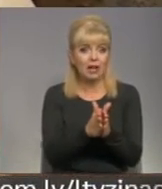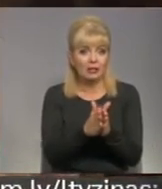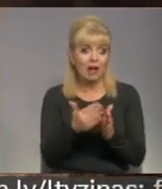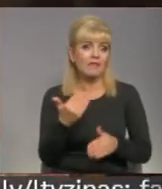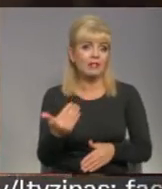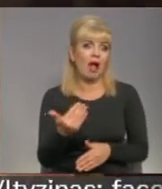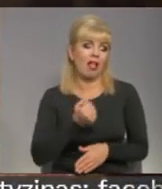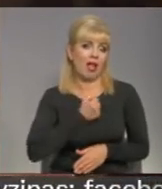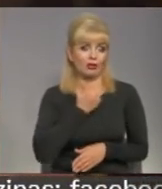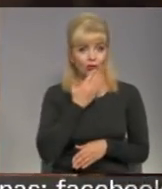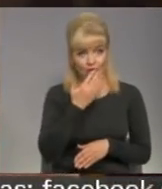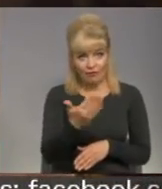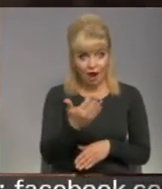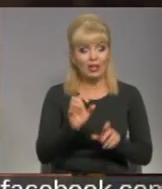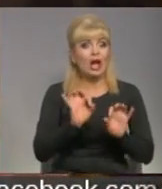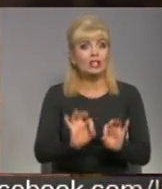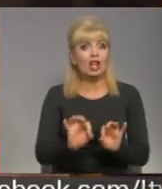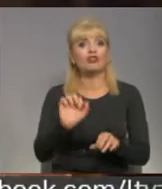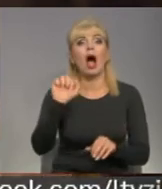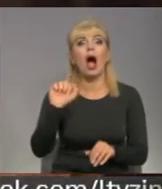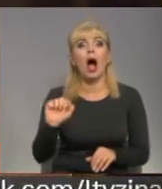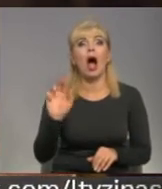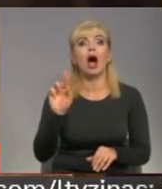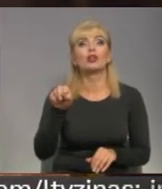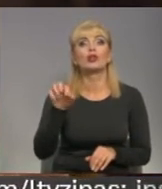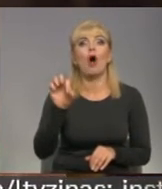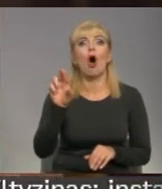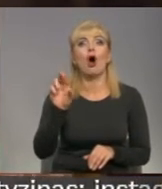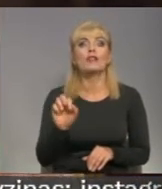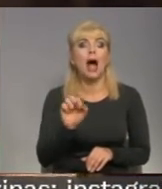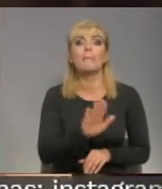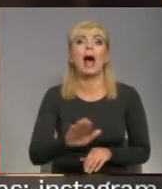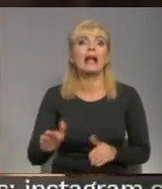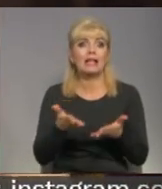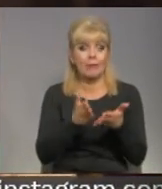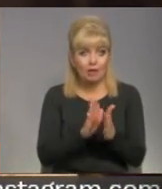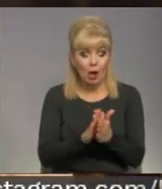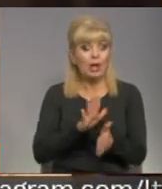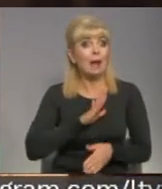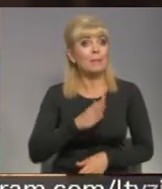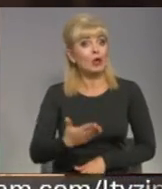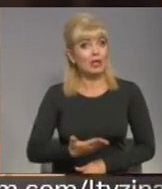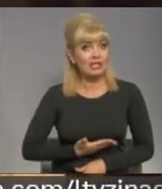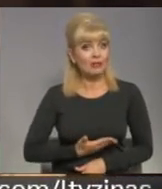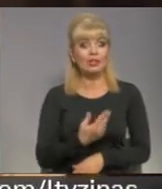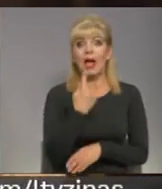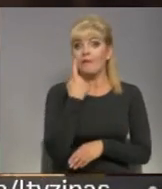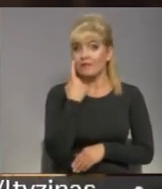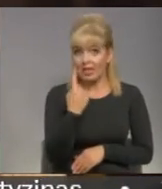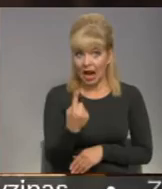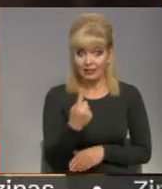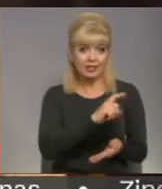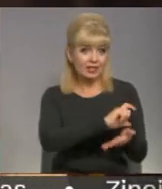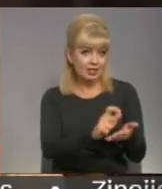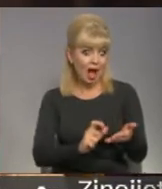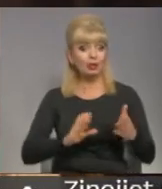skaņ. Kopēc mēs izdevām tīši Antona gromatu bērnīm, tāpēc, ka tad, kad jūs bija dzējus, jūs bija vienīgais